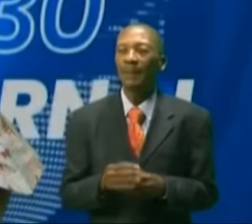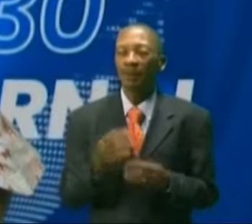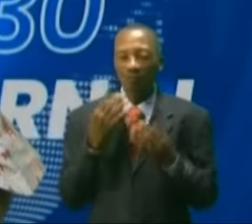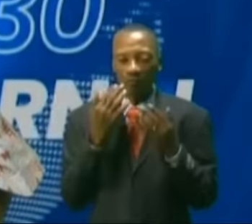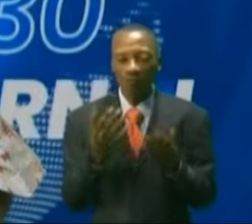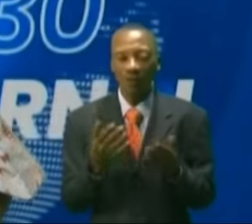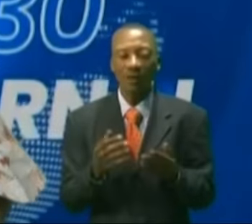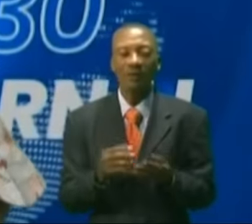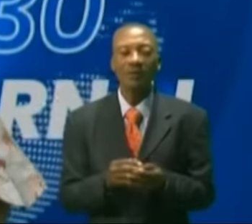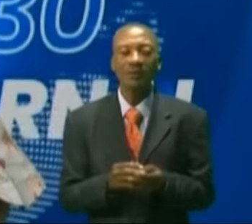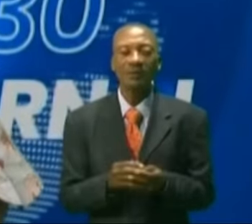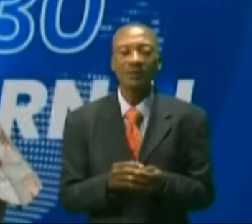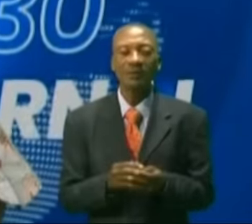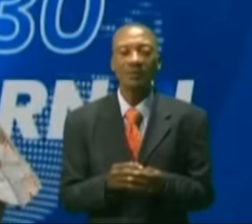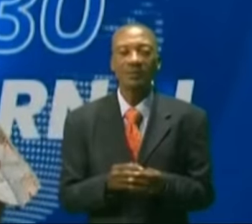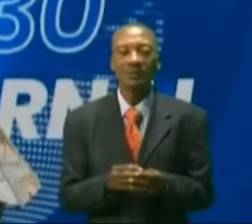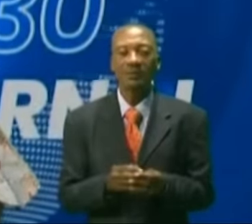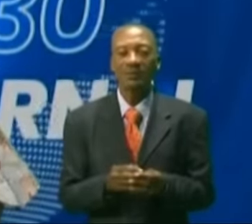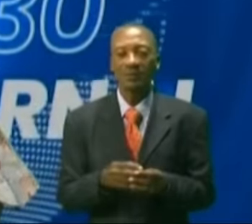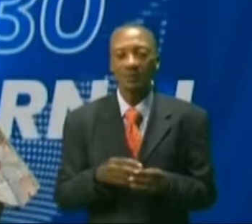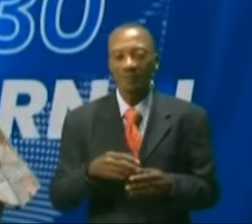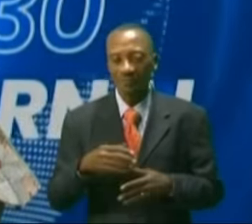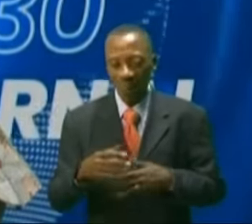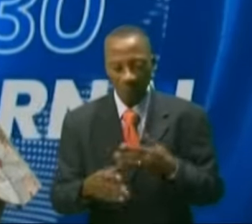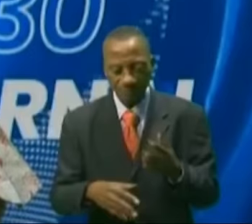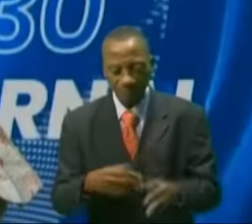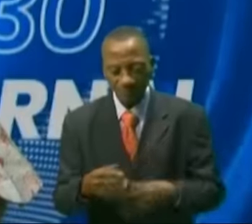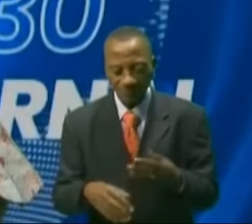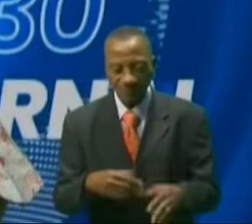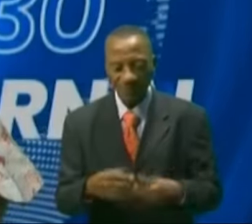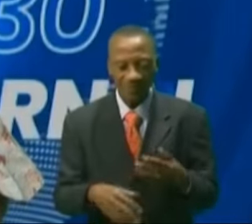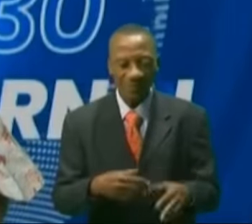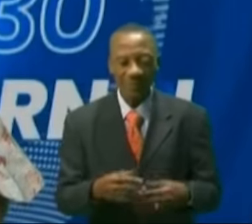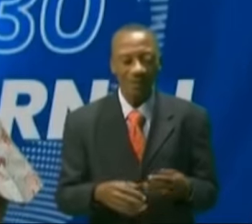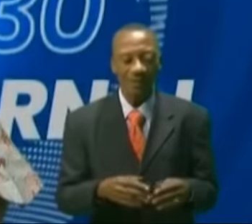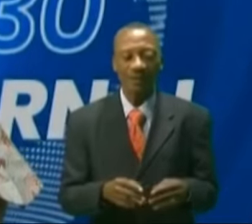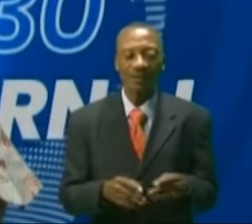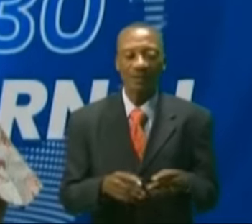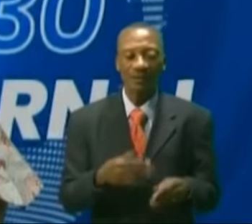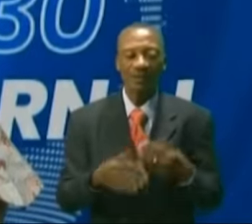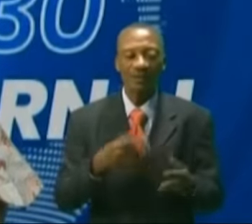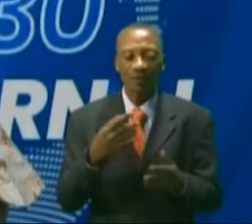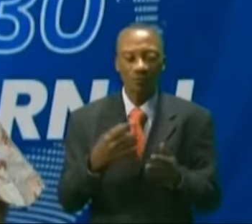du Parlement de leur existence. Le président Vital Kamerhe leur a